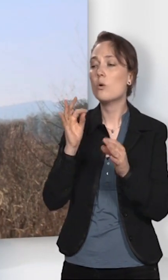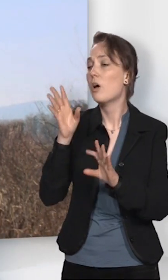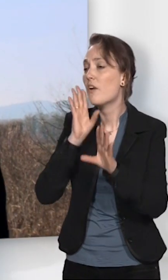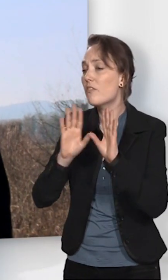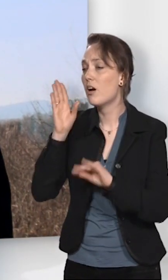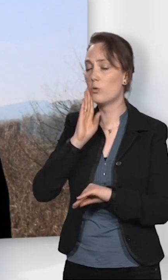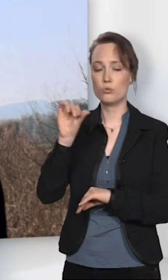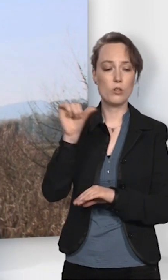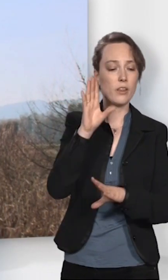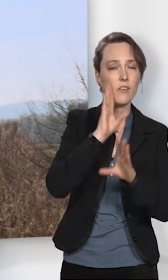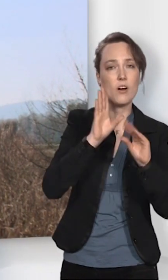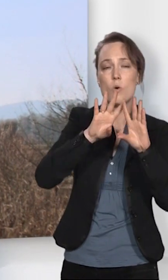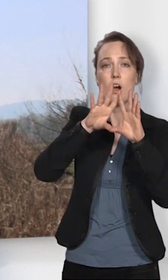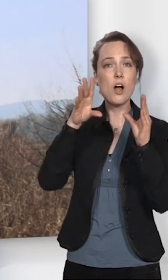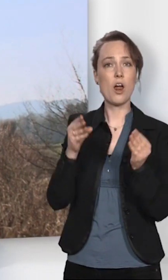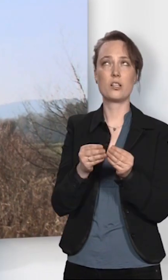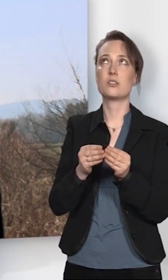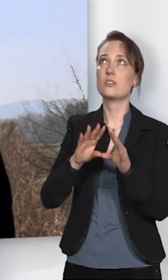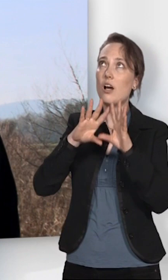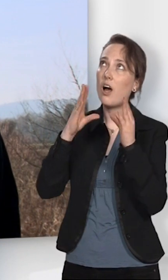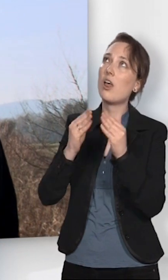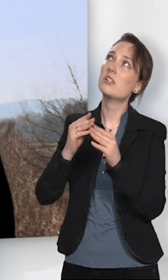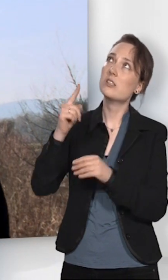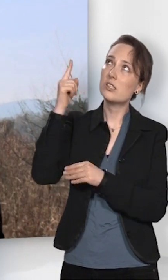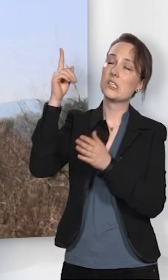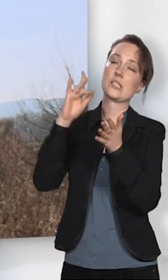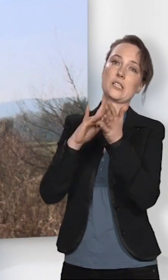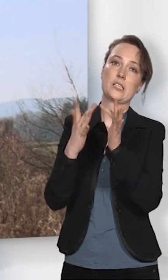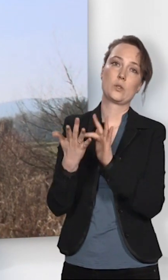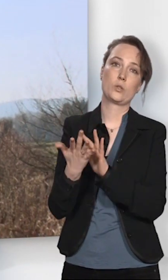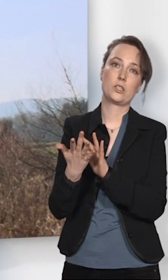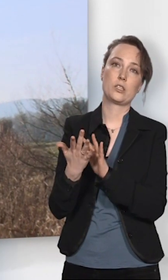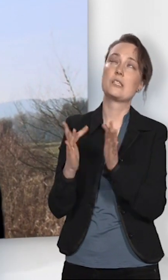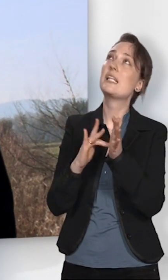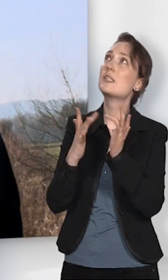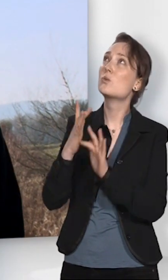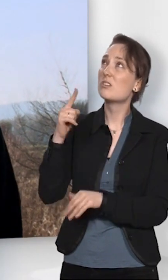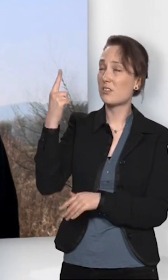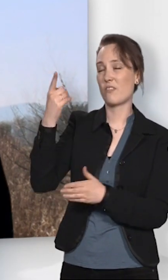alles, alles ist Christus. Jesus ist der Weg.